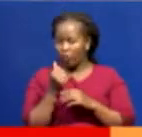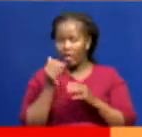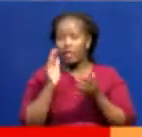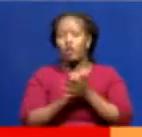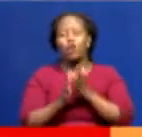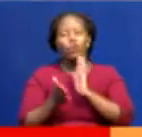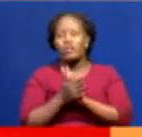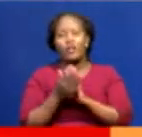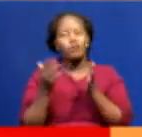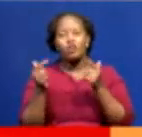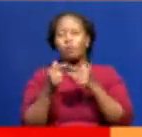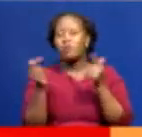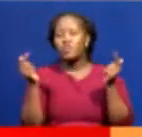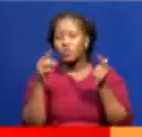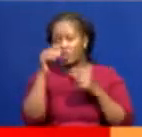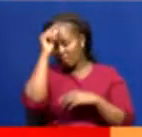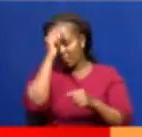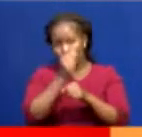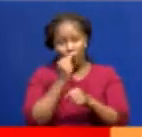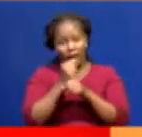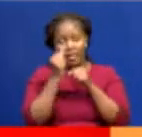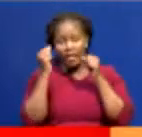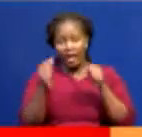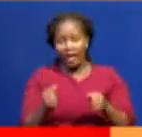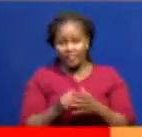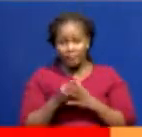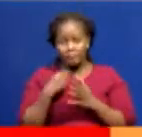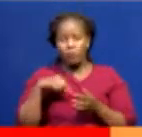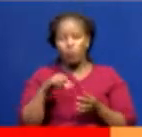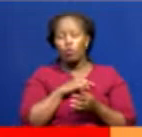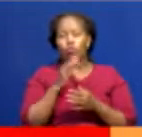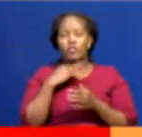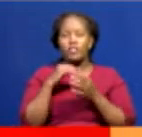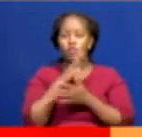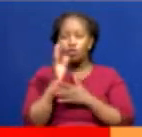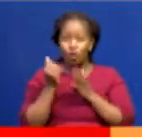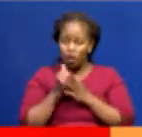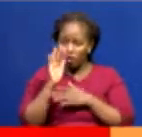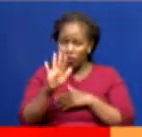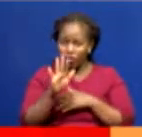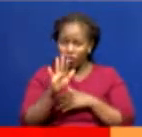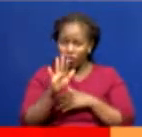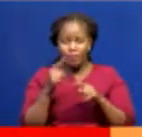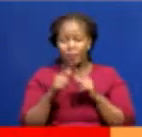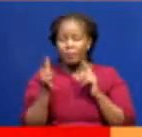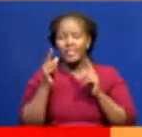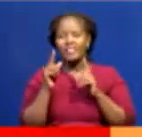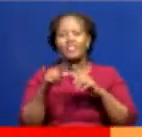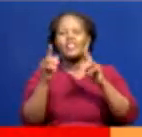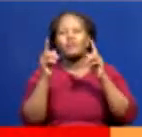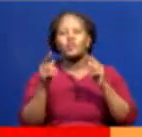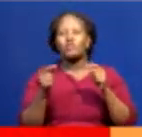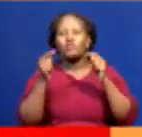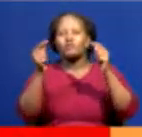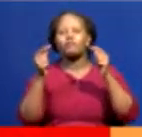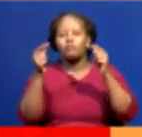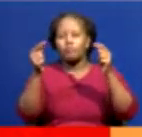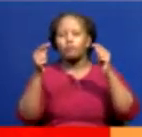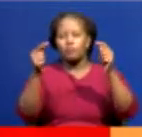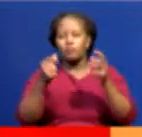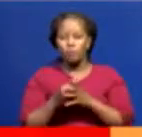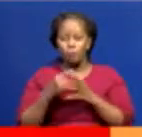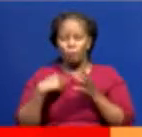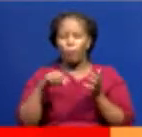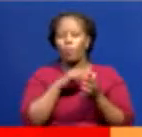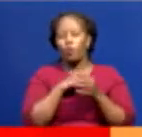upinzani serikali haiwezi kufanya kazi. Sisi tunawahitaji lakini wao hawataki, wanaenda maandamano, na sisi tunawaambia